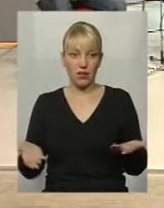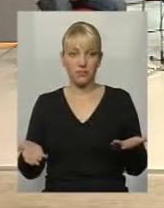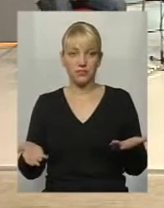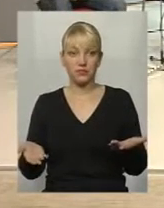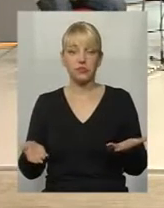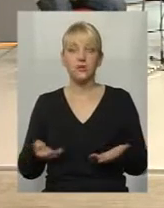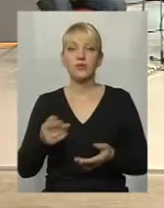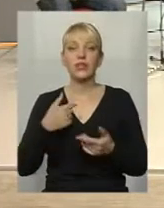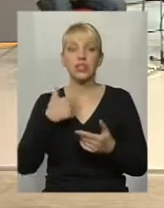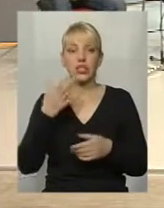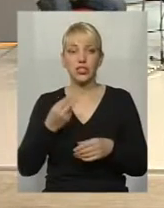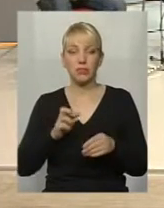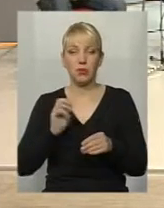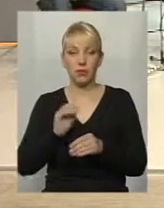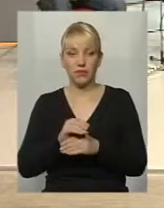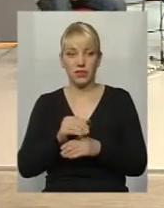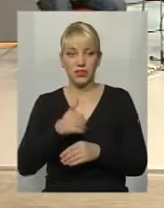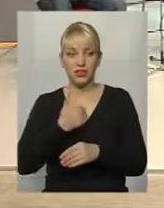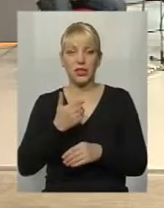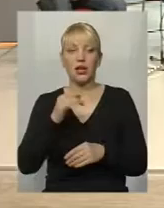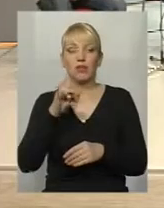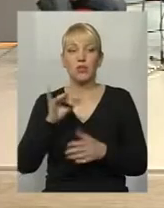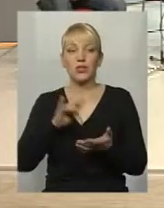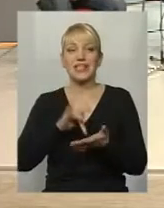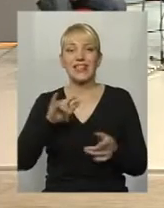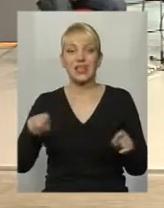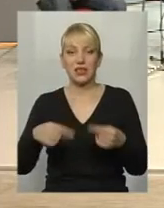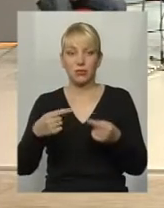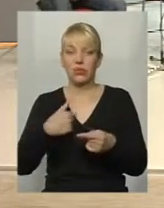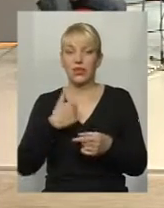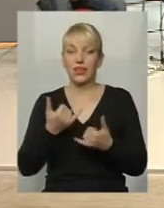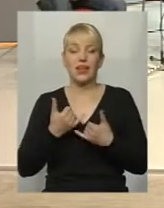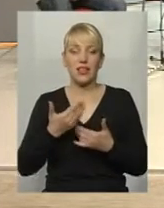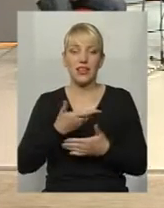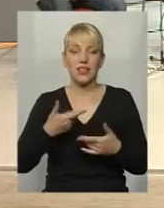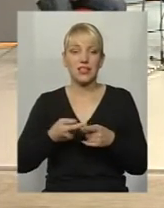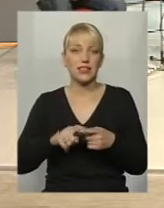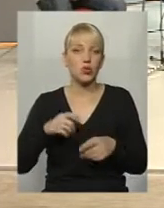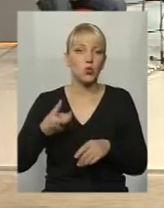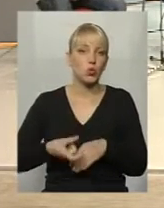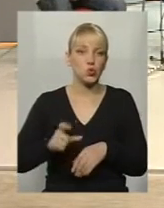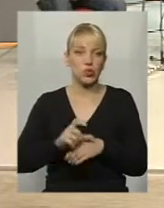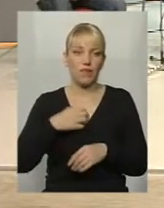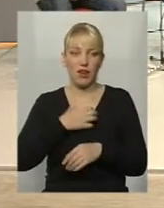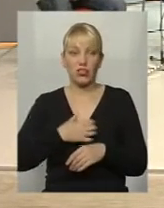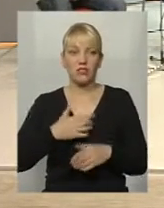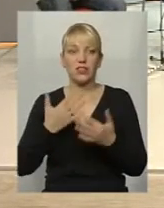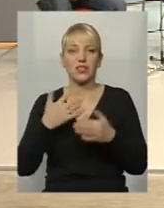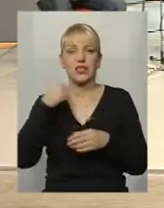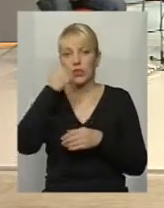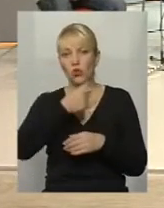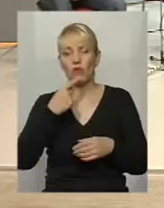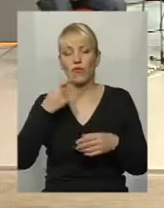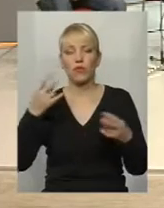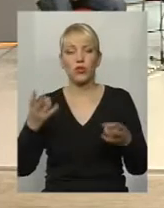І ще от я би хотіла додати про центр реабілітації. Це для нас дуже важливо. Ми вже тут всім... Скільки років ми вже говоримо про